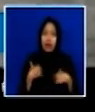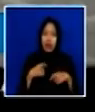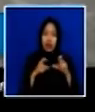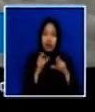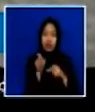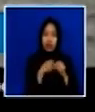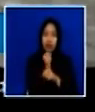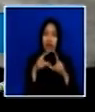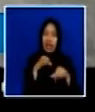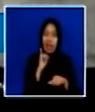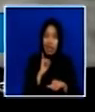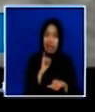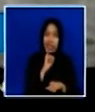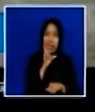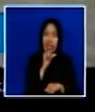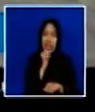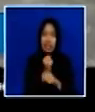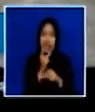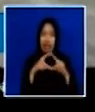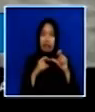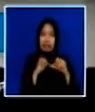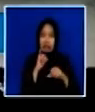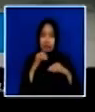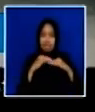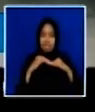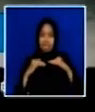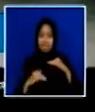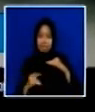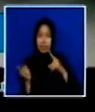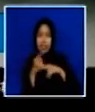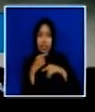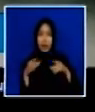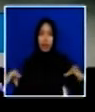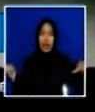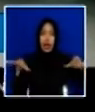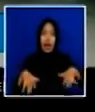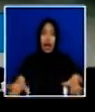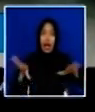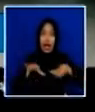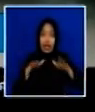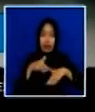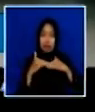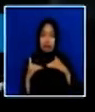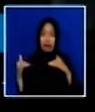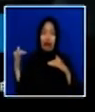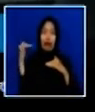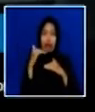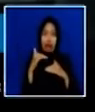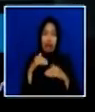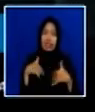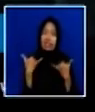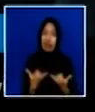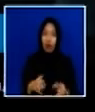di wilayah tersebut yang mengalami pendangkalan sehingga air meluap masuk ke perkampungan saat ini warga bergotong-royong